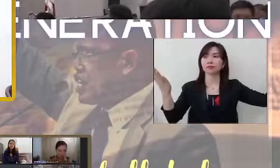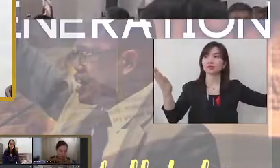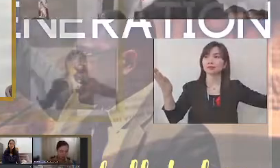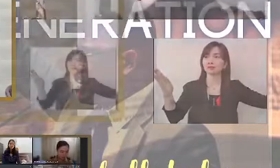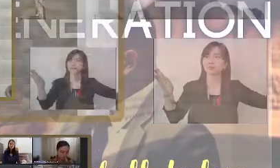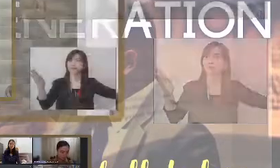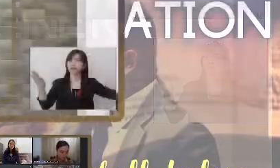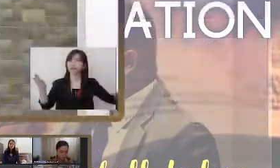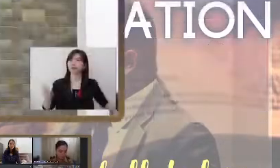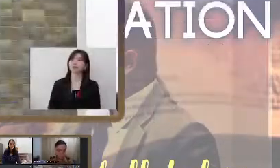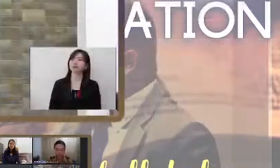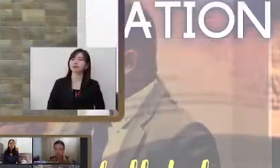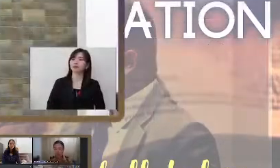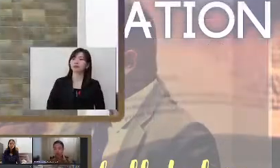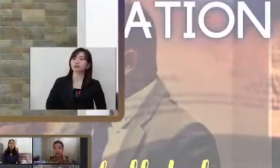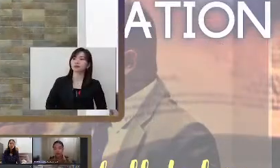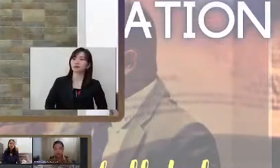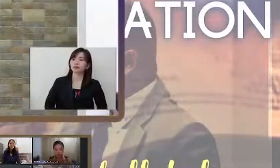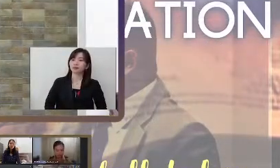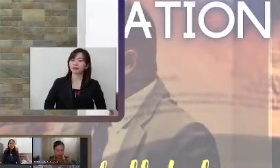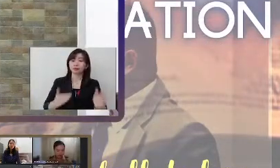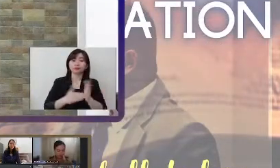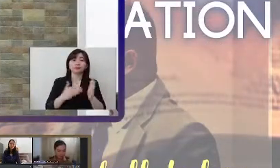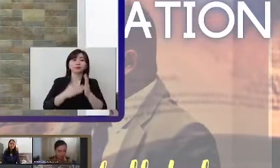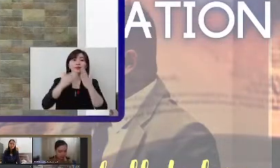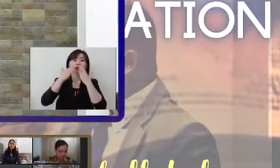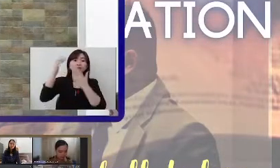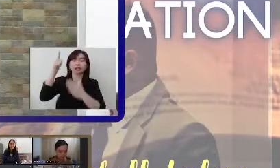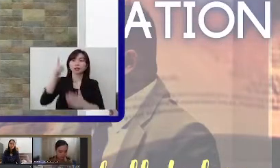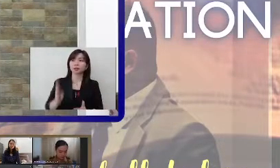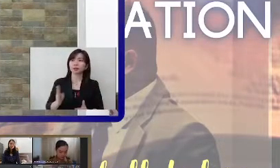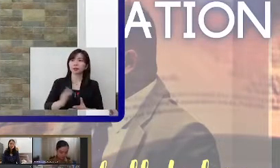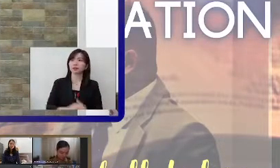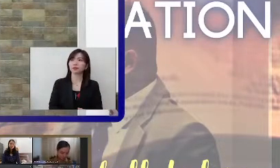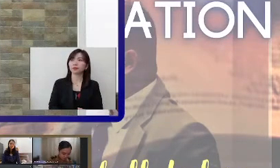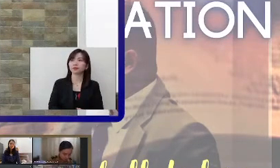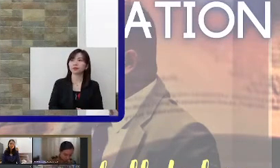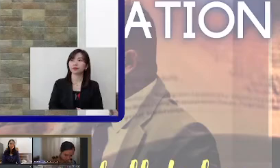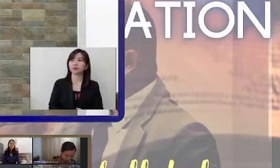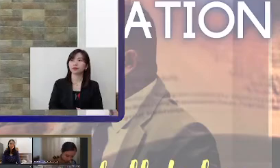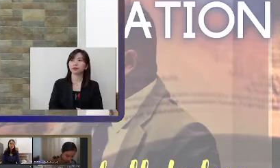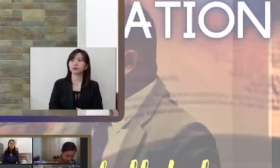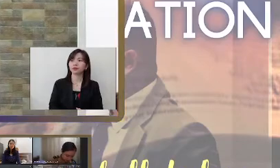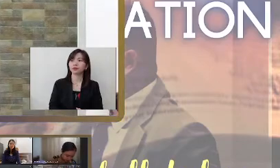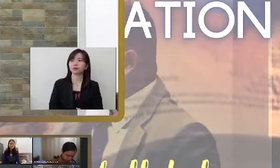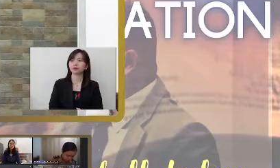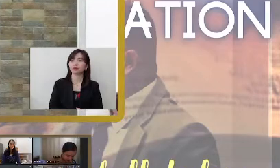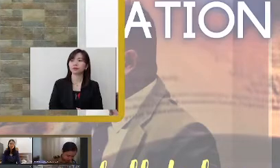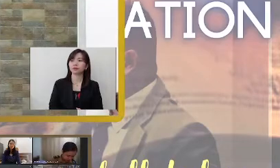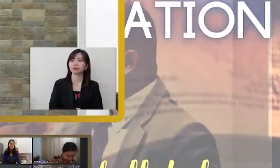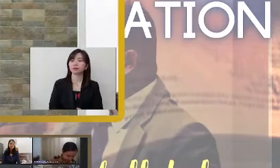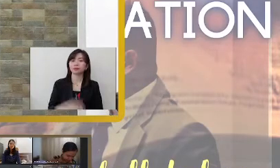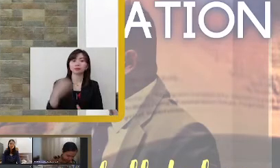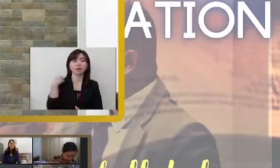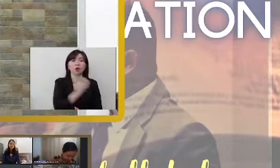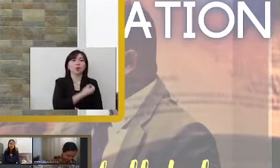Ako'y nagpapasalamat sa Panginoon na yung tagapagsalita natin ngayon ay katulad din ninyo.